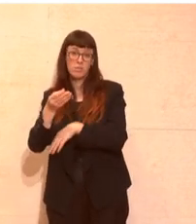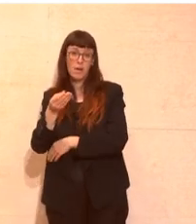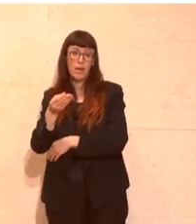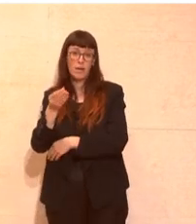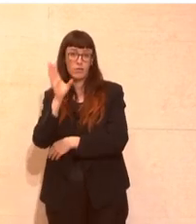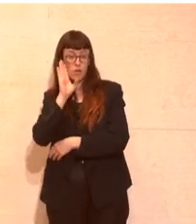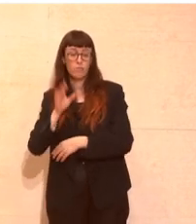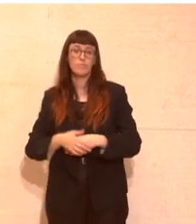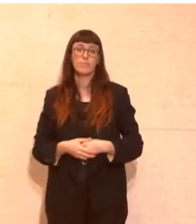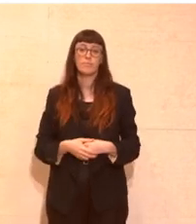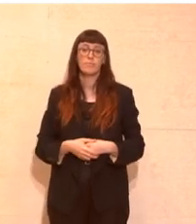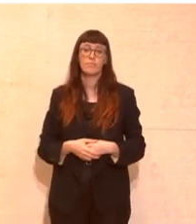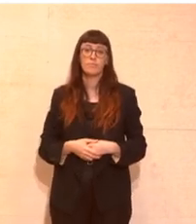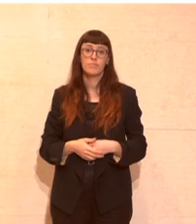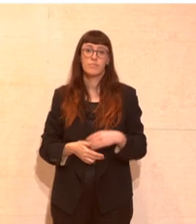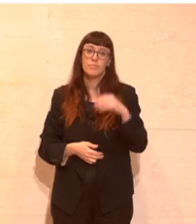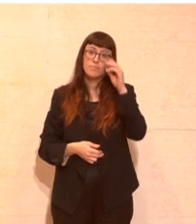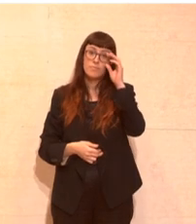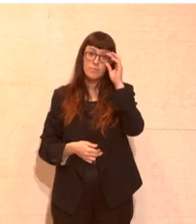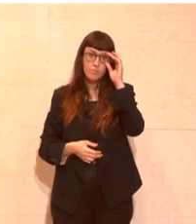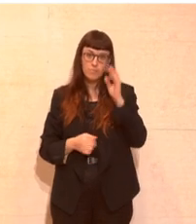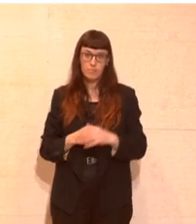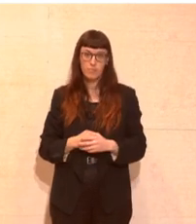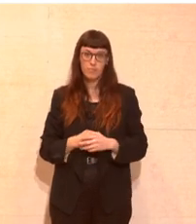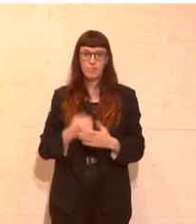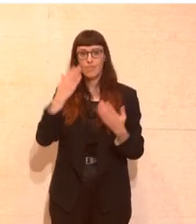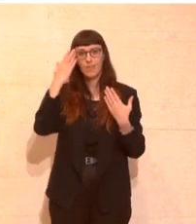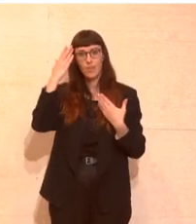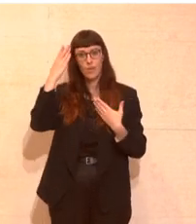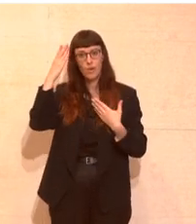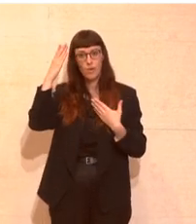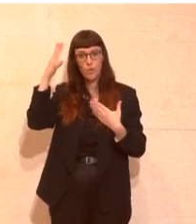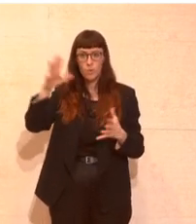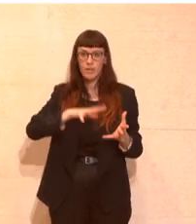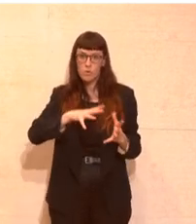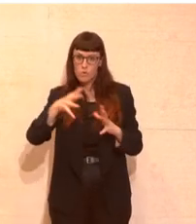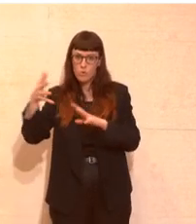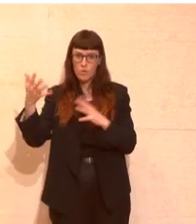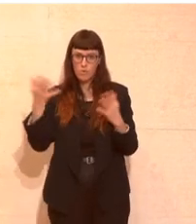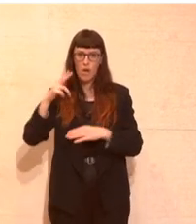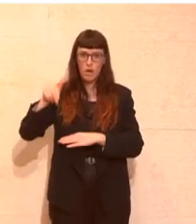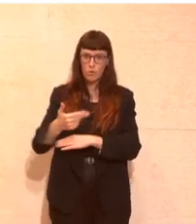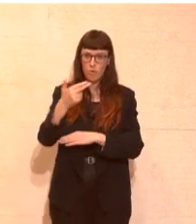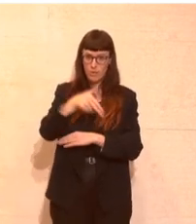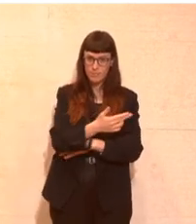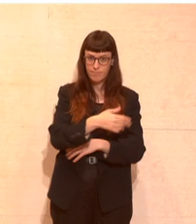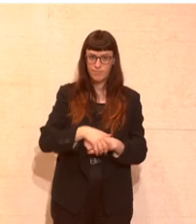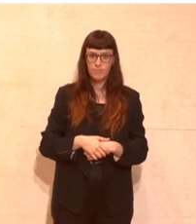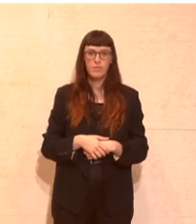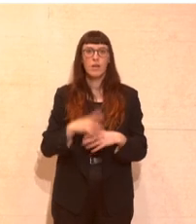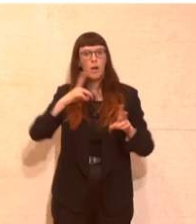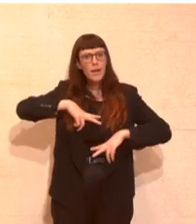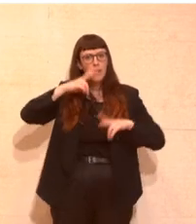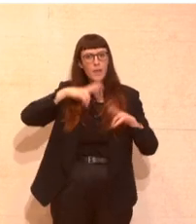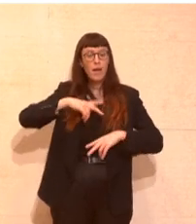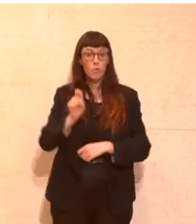Et dans cette évolution des espèces, on a le fameux dauphin, donc ce dauphin qui n'a pas une respiration automatique comme la nôtre,